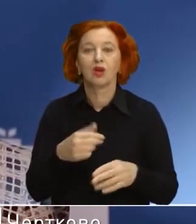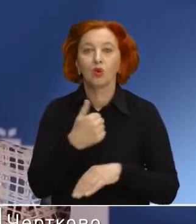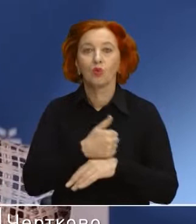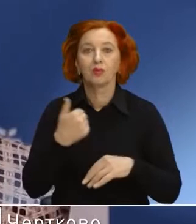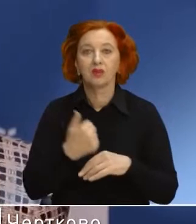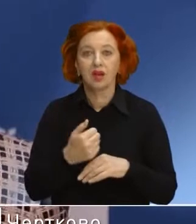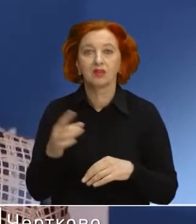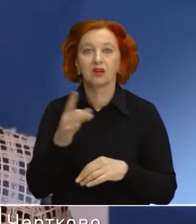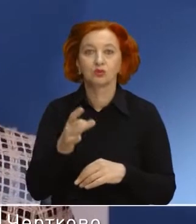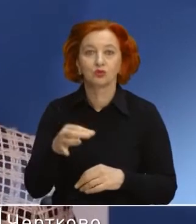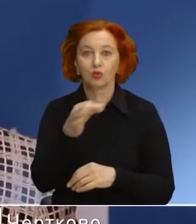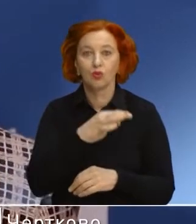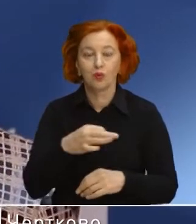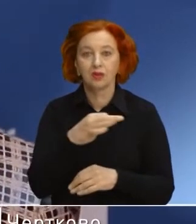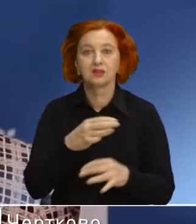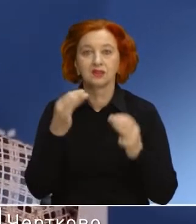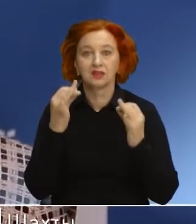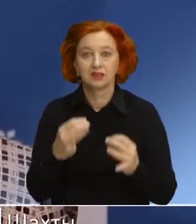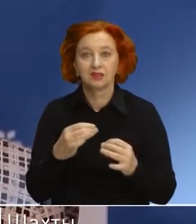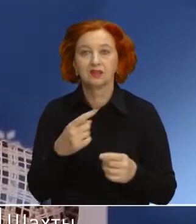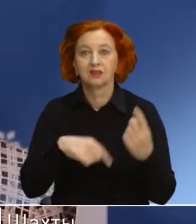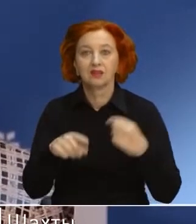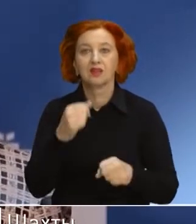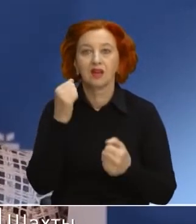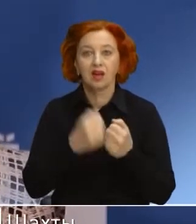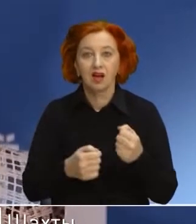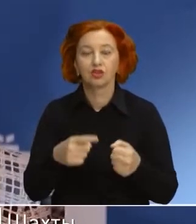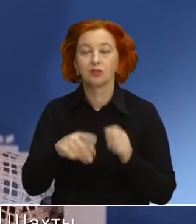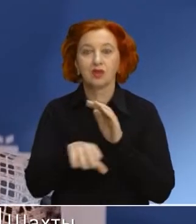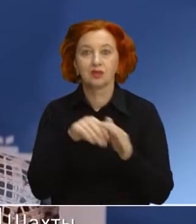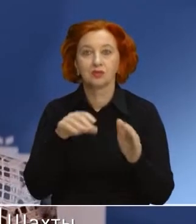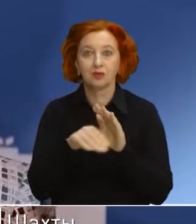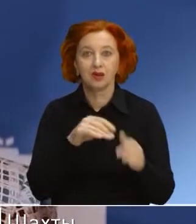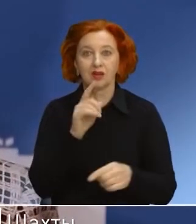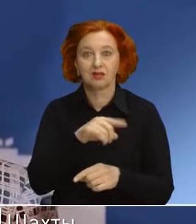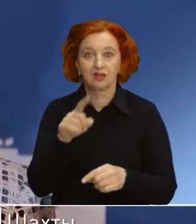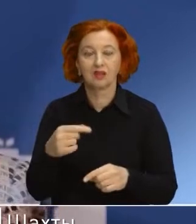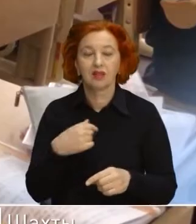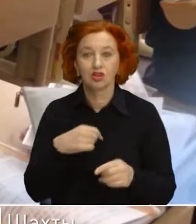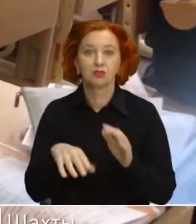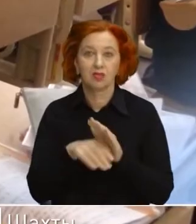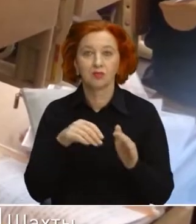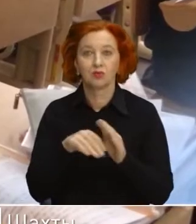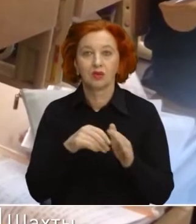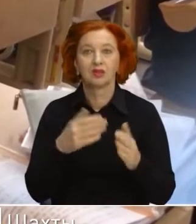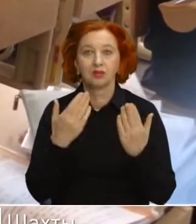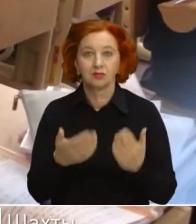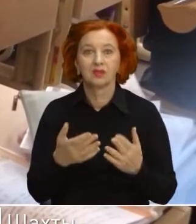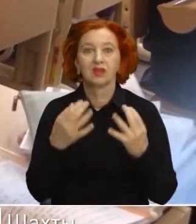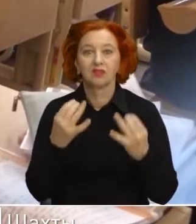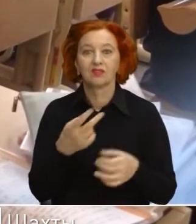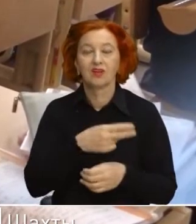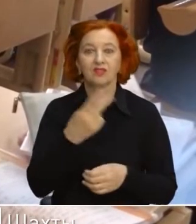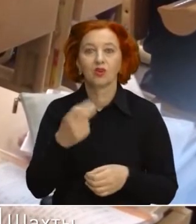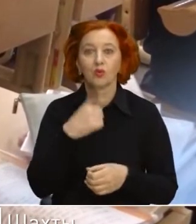губернатора Ростовской области и наказами избирателей нашим депутатам. В